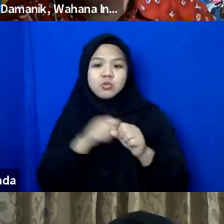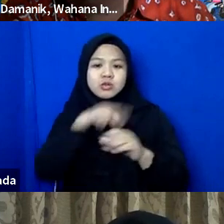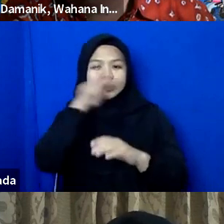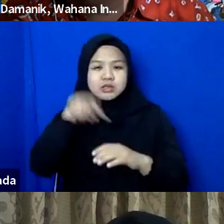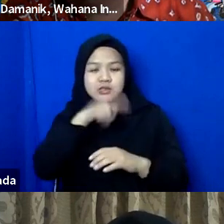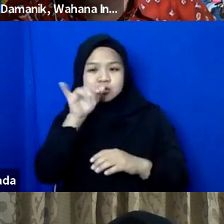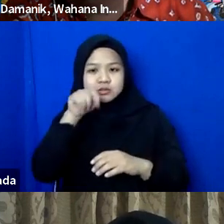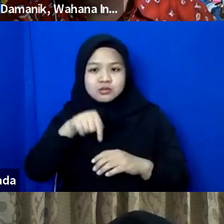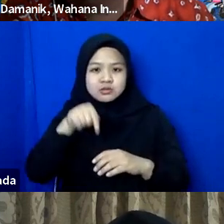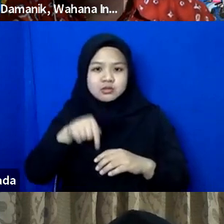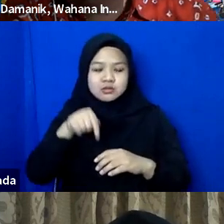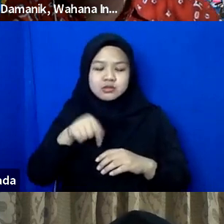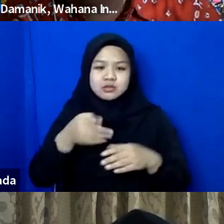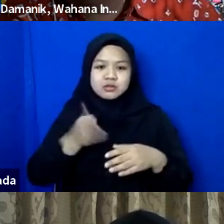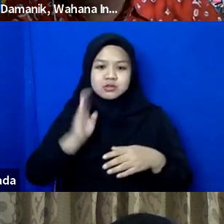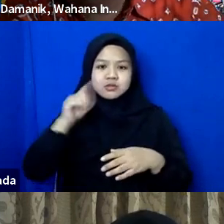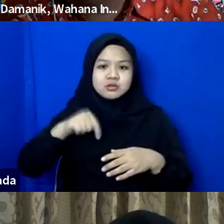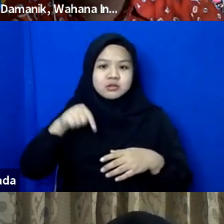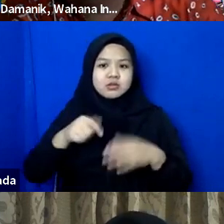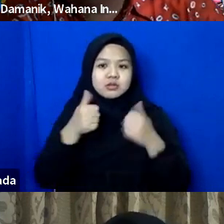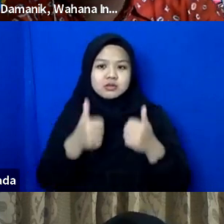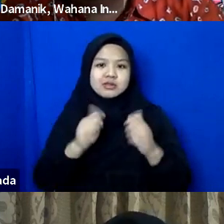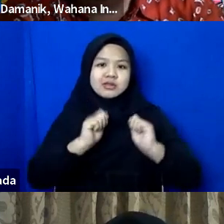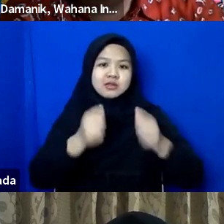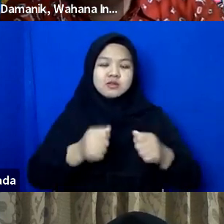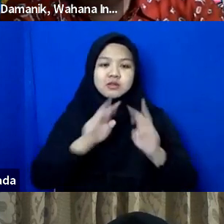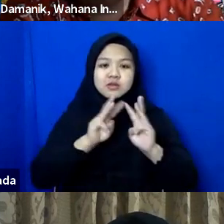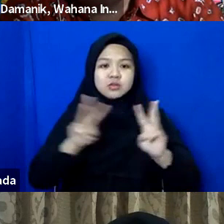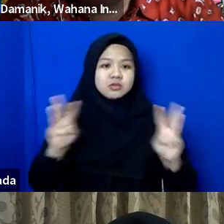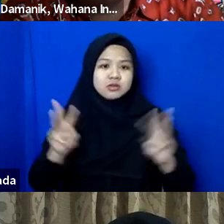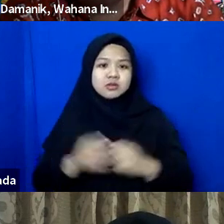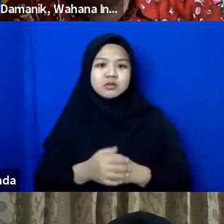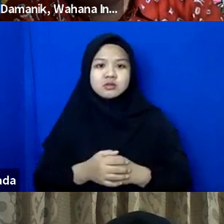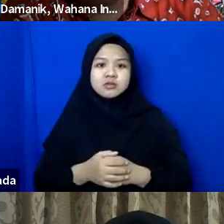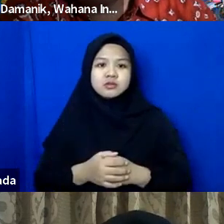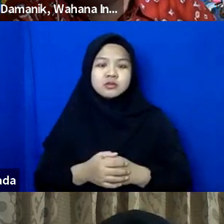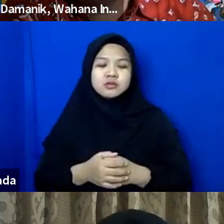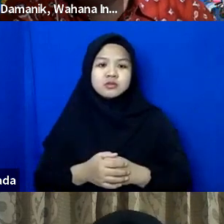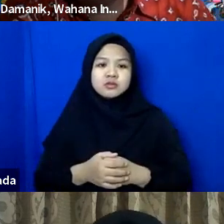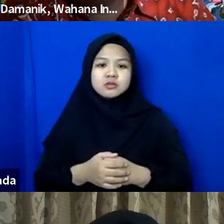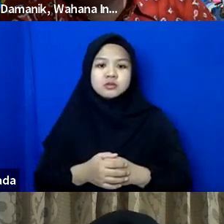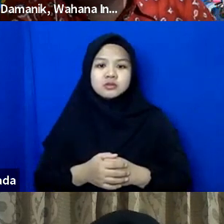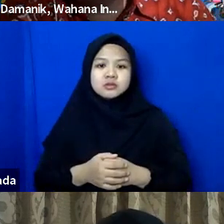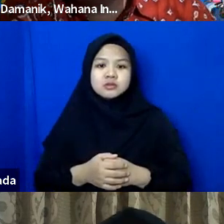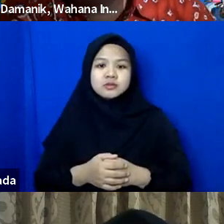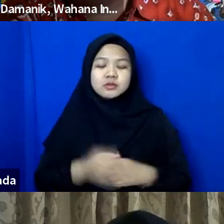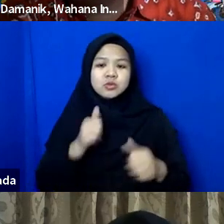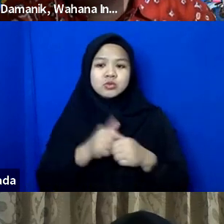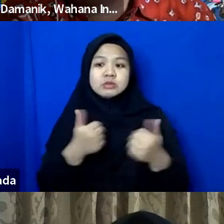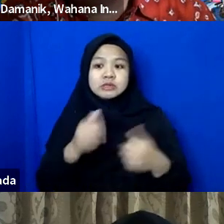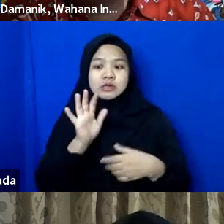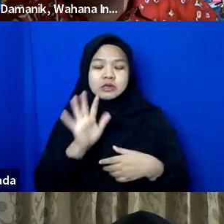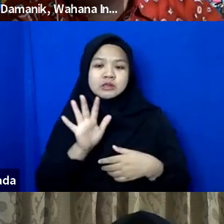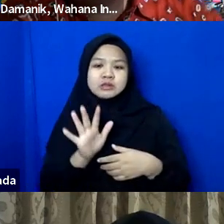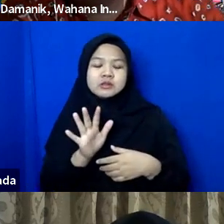seperti ini yang kita lakukan sekarang di Sigap ini itu bisa mendaftar di website gitu kemudian bisa juga